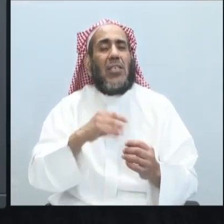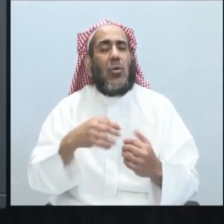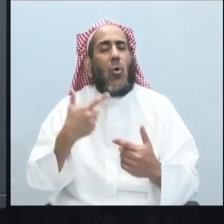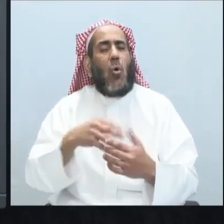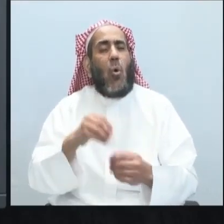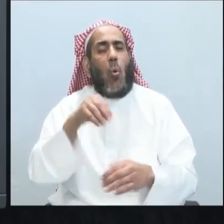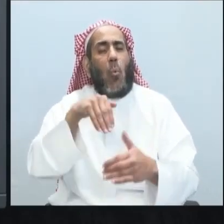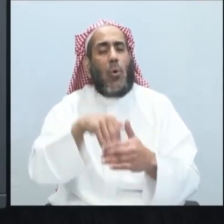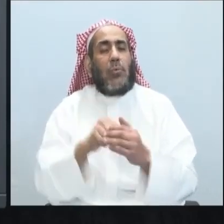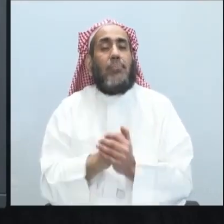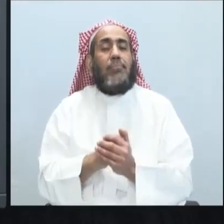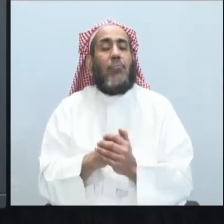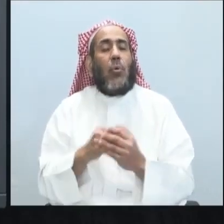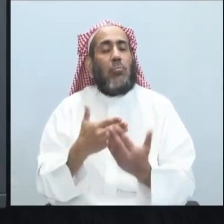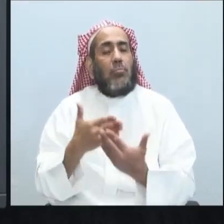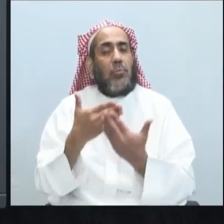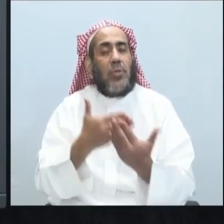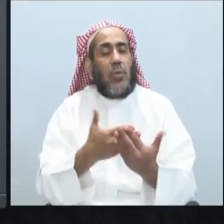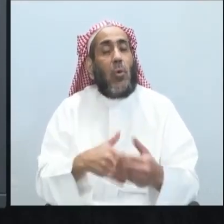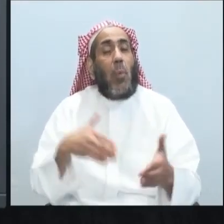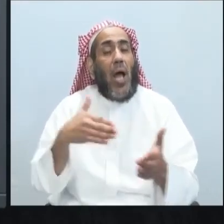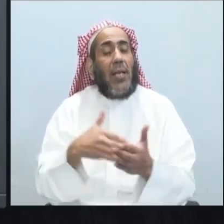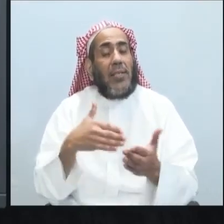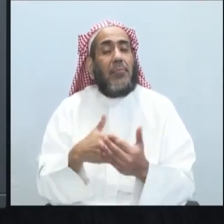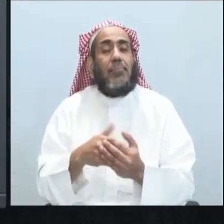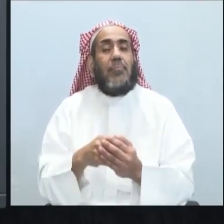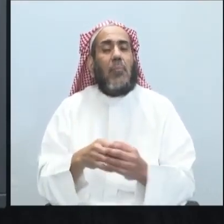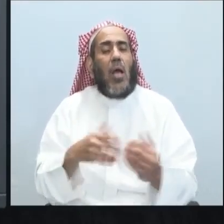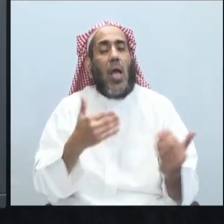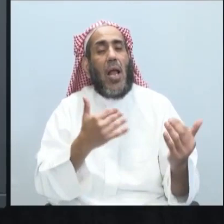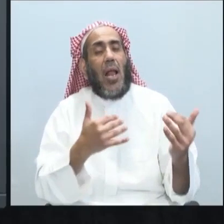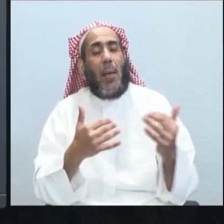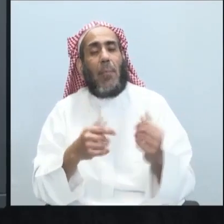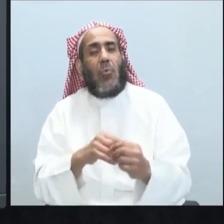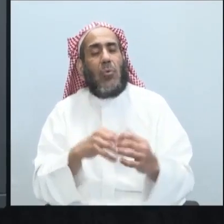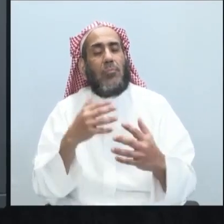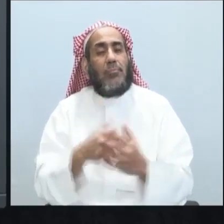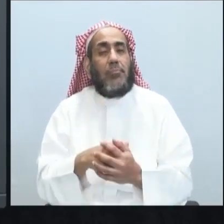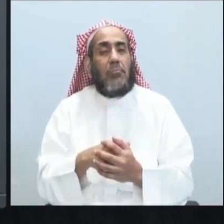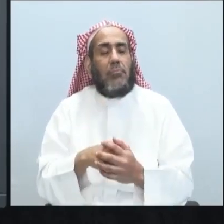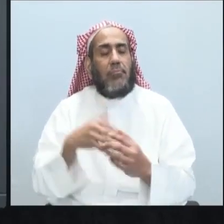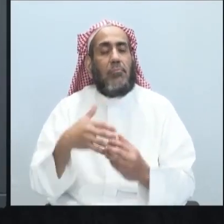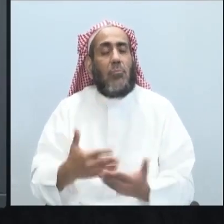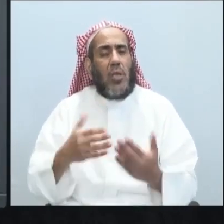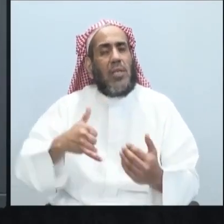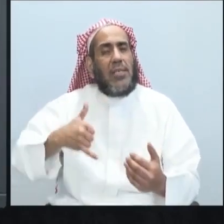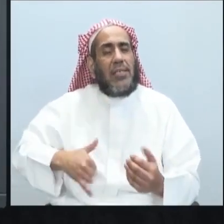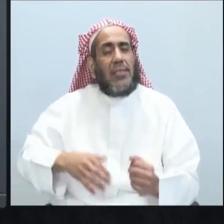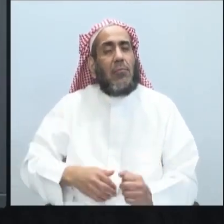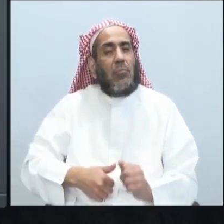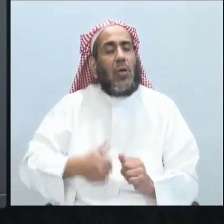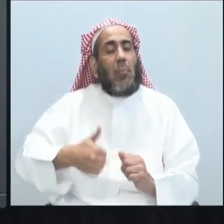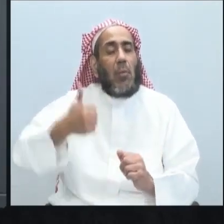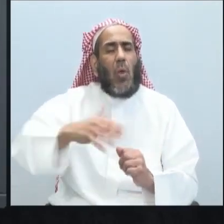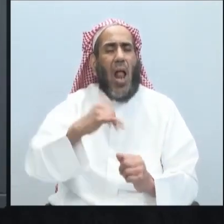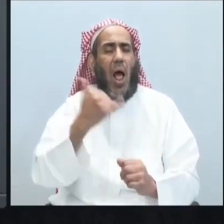يغرسون منها و طبعا هم ساعدوهم ايضا حتى لا يعني ياتي اليهم او يستمر لانهم ان استطاع الانتصار والحباش على